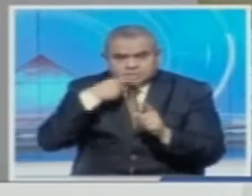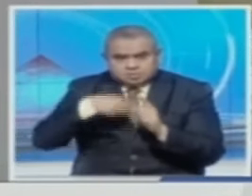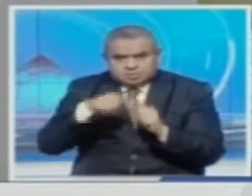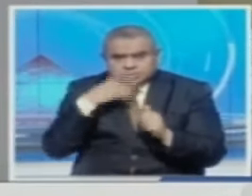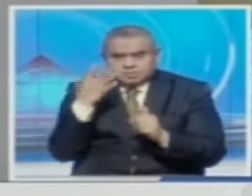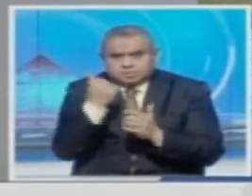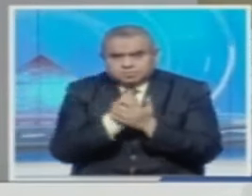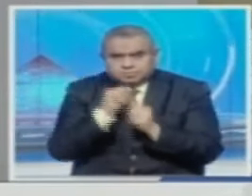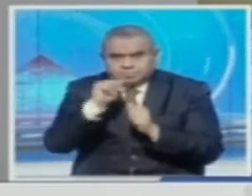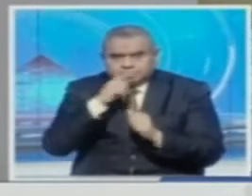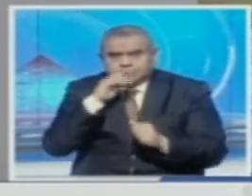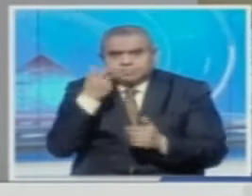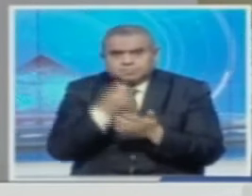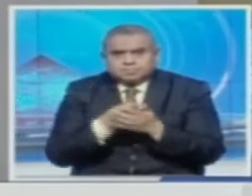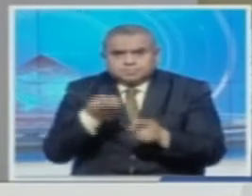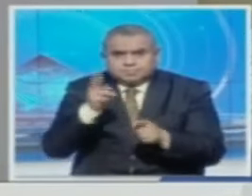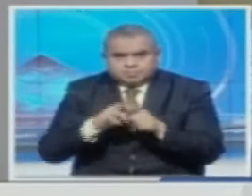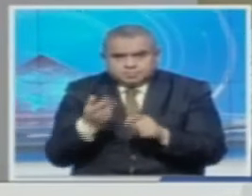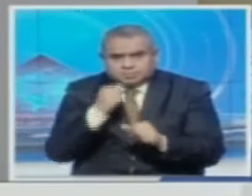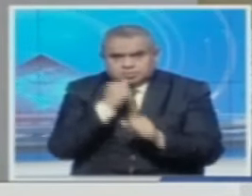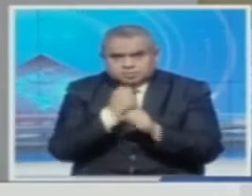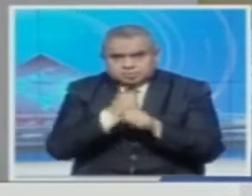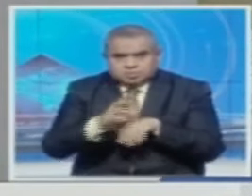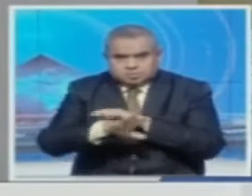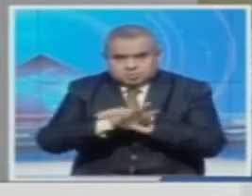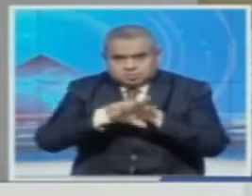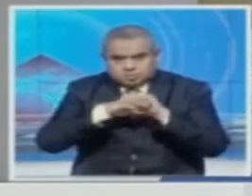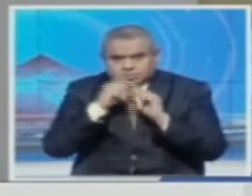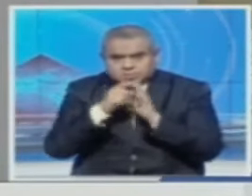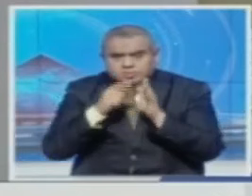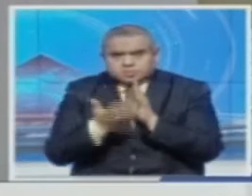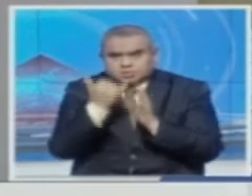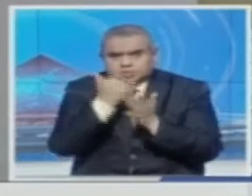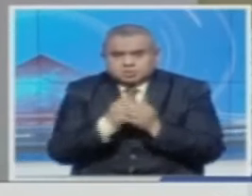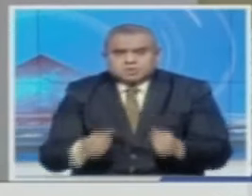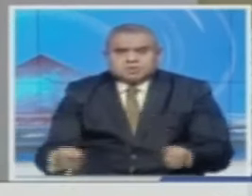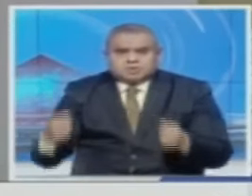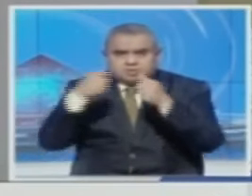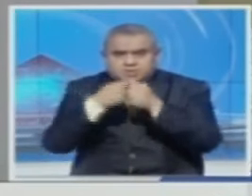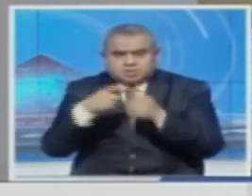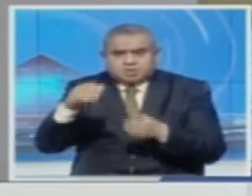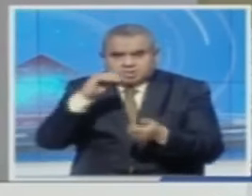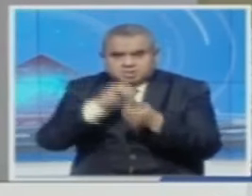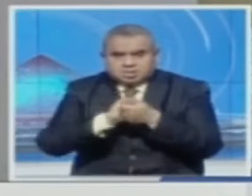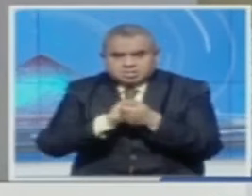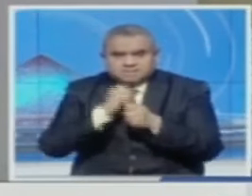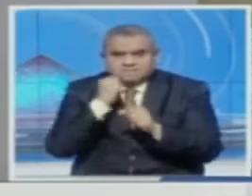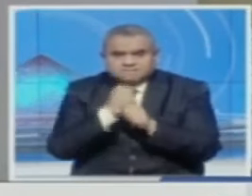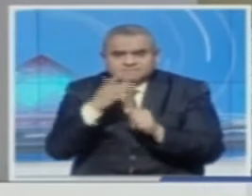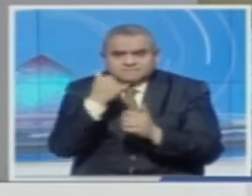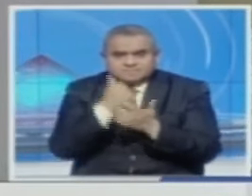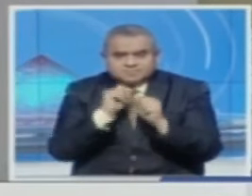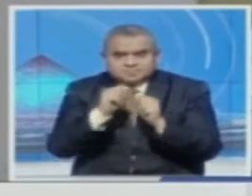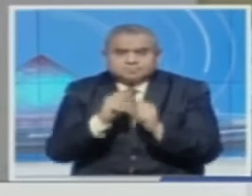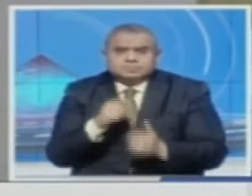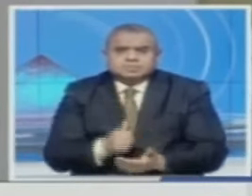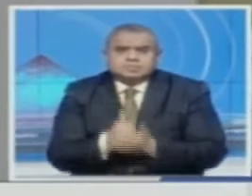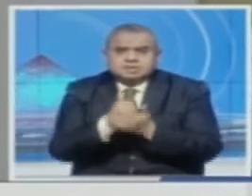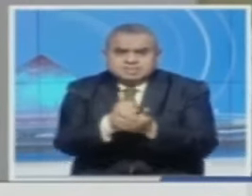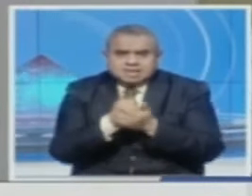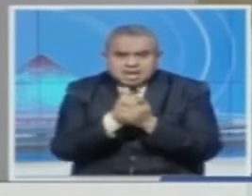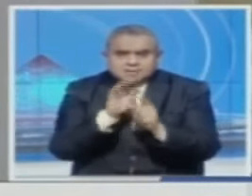أضيف إلى ما تم التوافق عليه وذكرته وأنت في الخبر أنه تم التوافق على في مسألة دعم الأحزاب